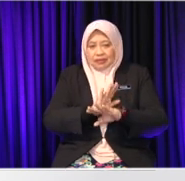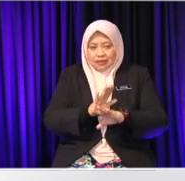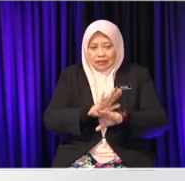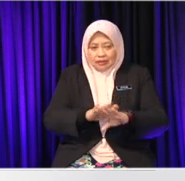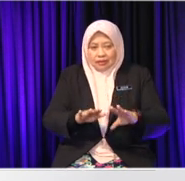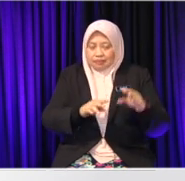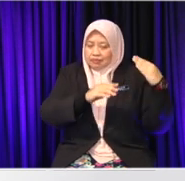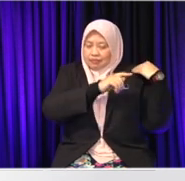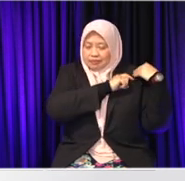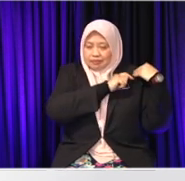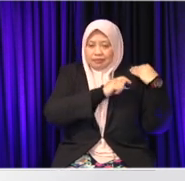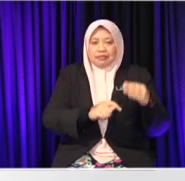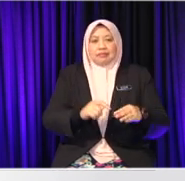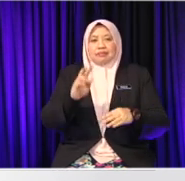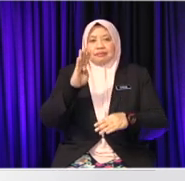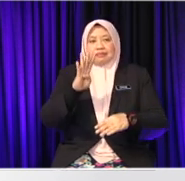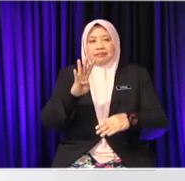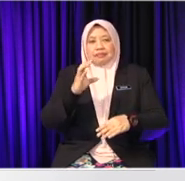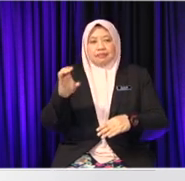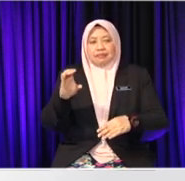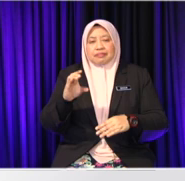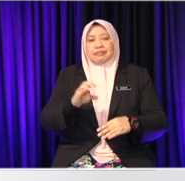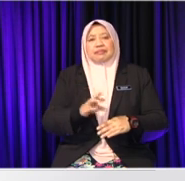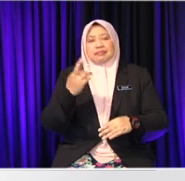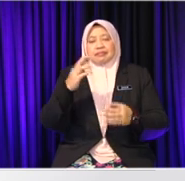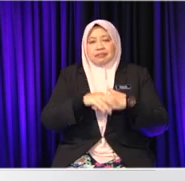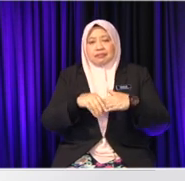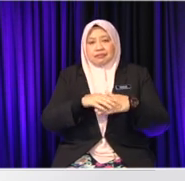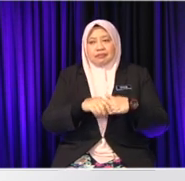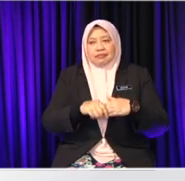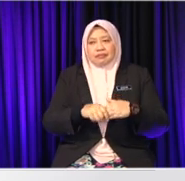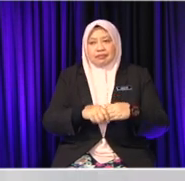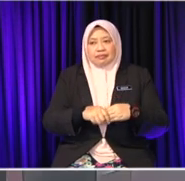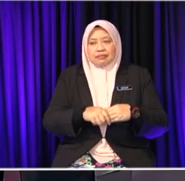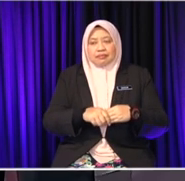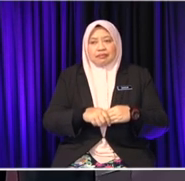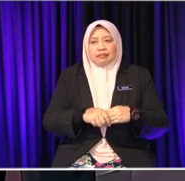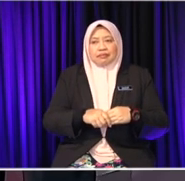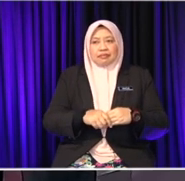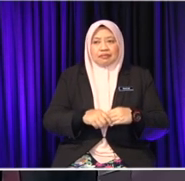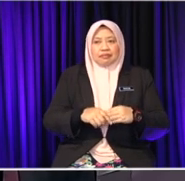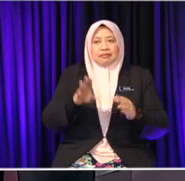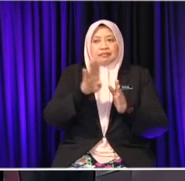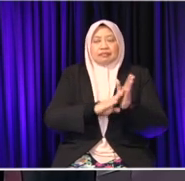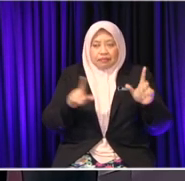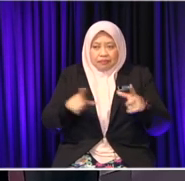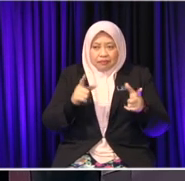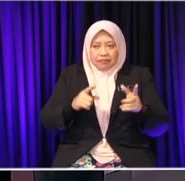iya oke yang ketiga keempat adalah yang ada lesson P dan lesson l itulah 4 benda yang mana